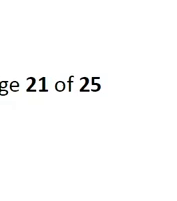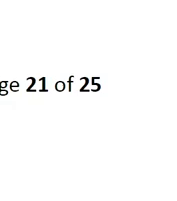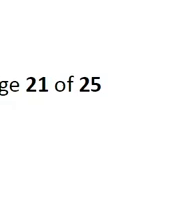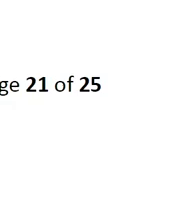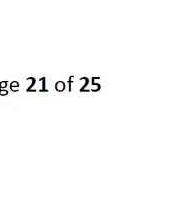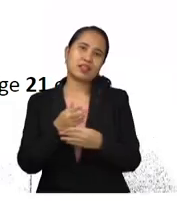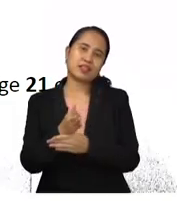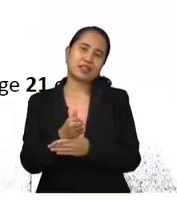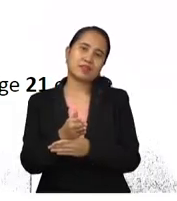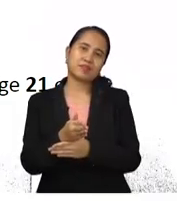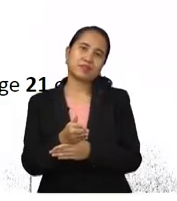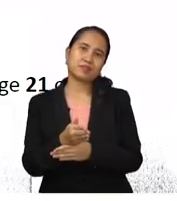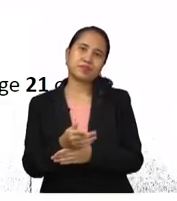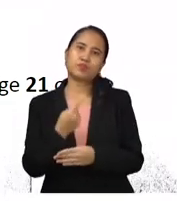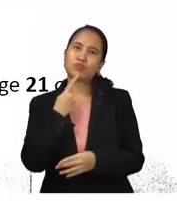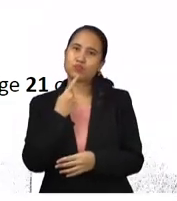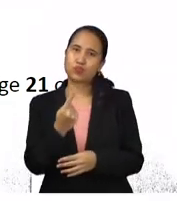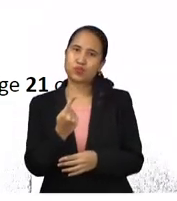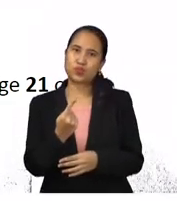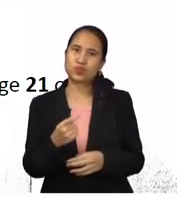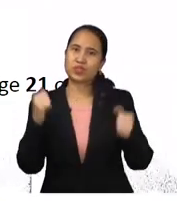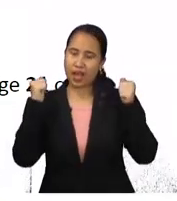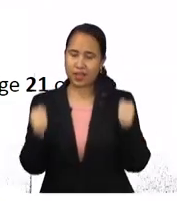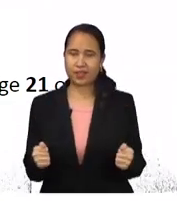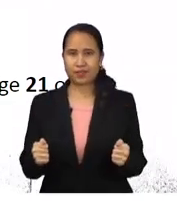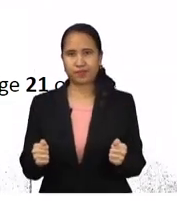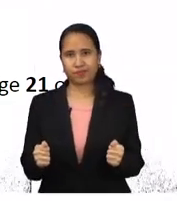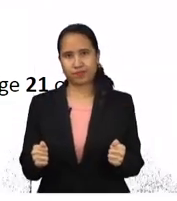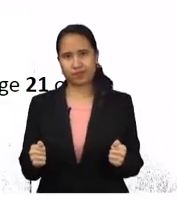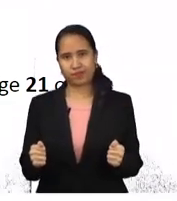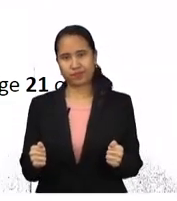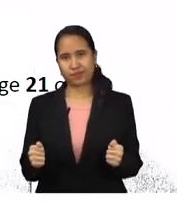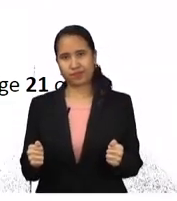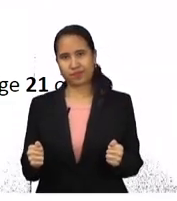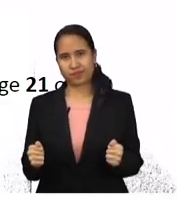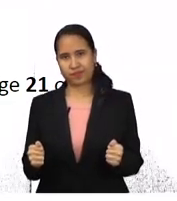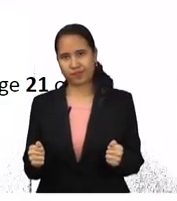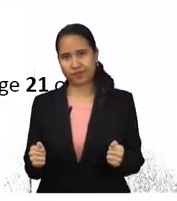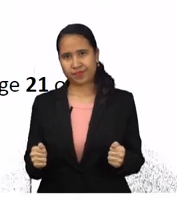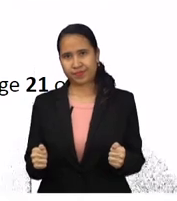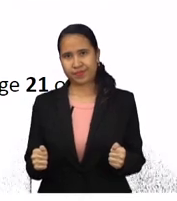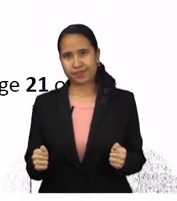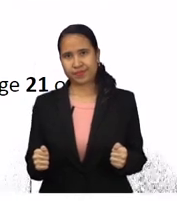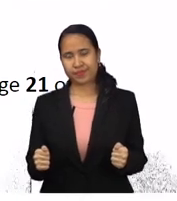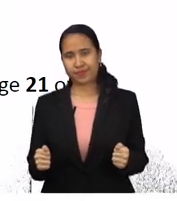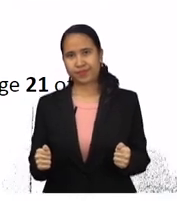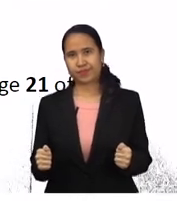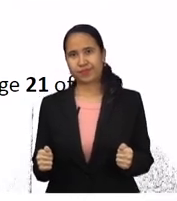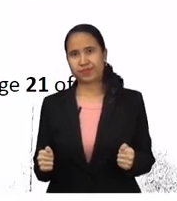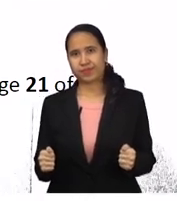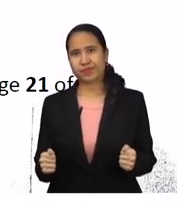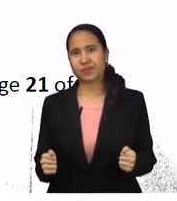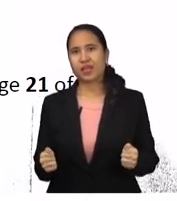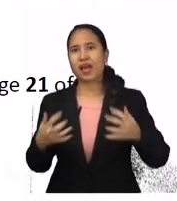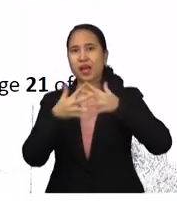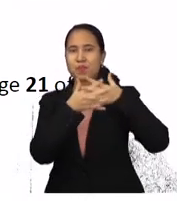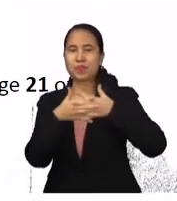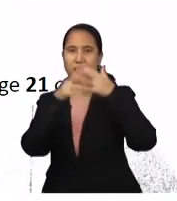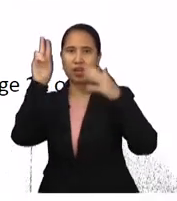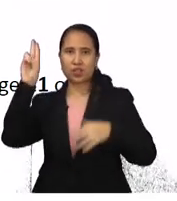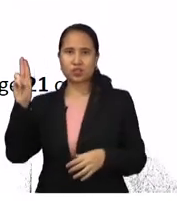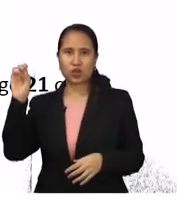zoals bedoeld in vermeld verdrag, te garanderen, wat volgens het Inter-Amerikaanse Hof voor de Rechten van de